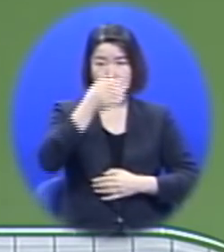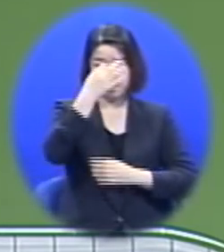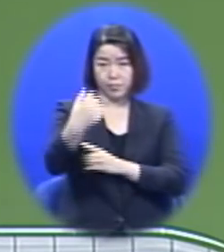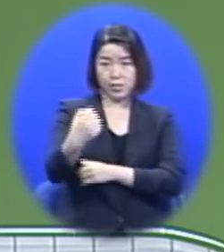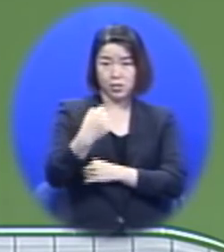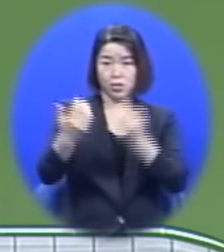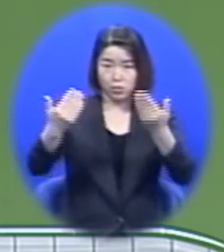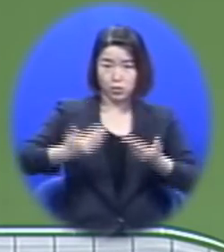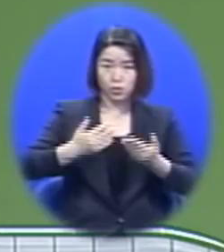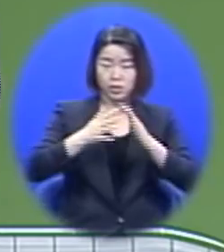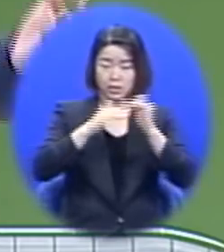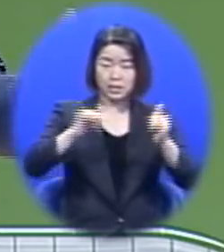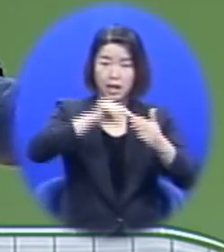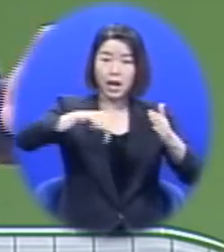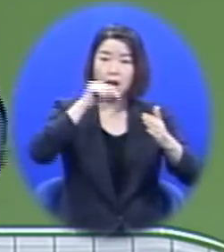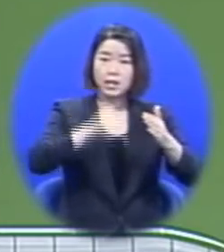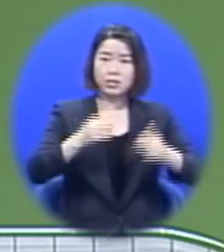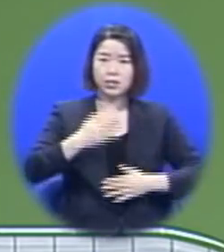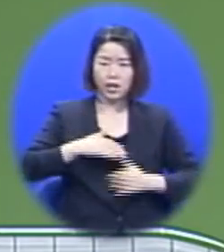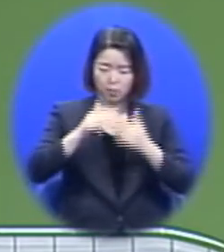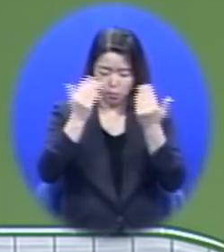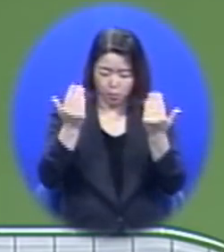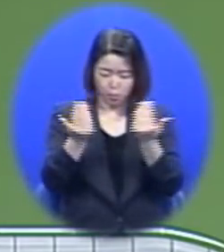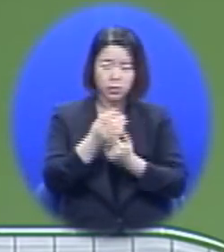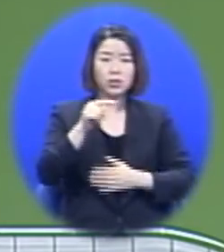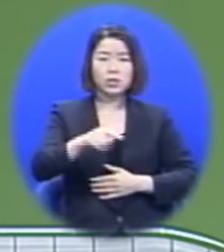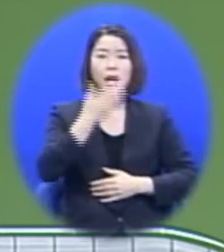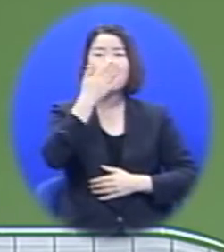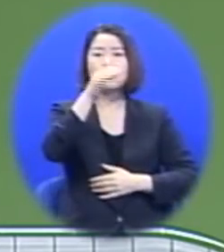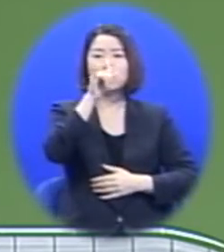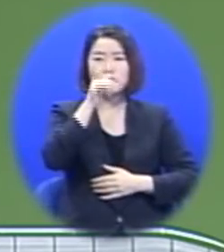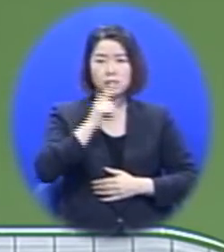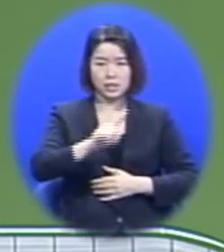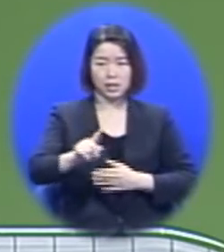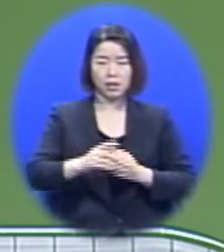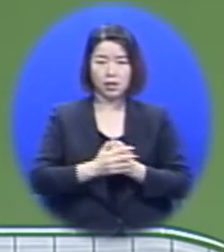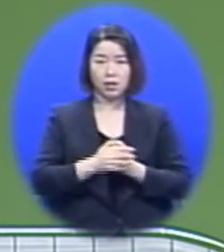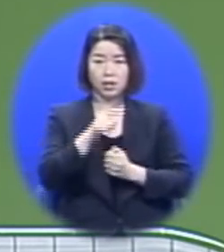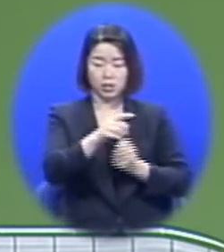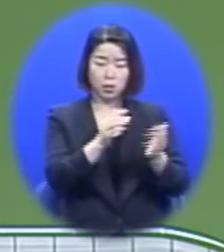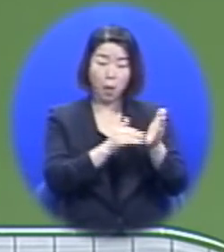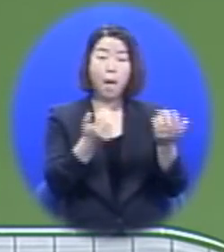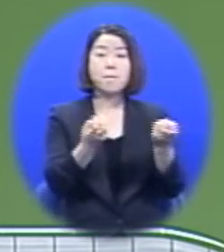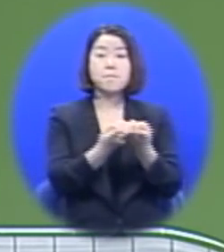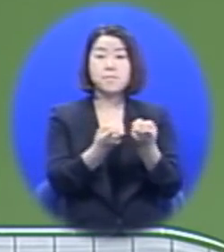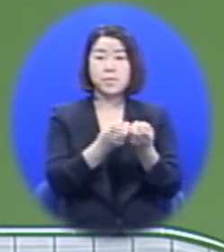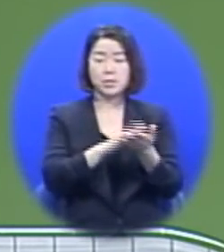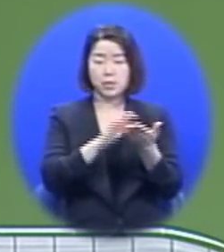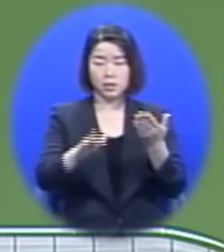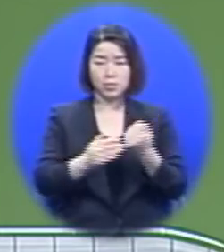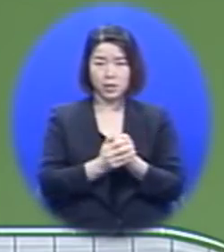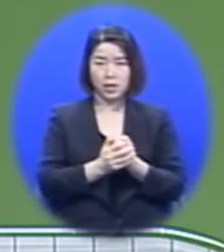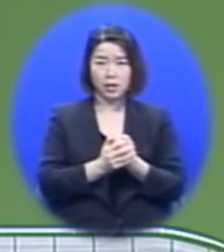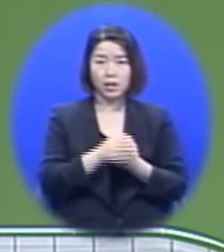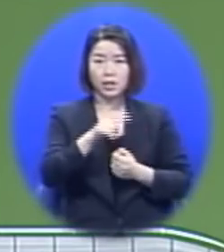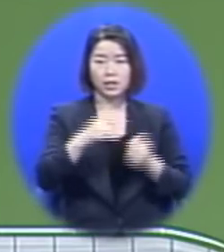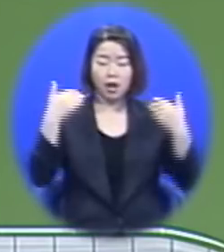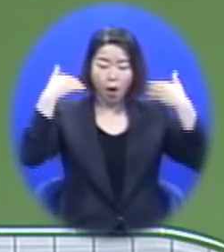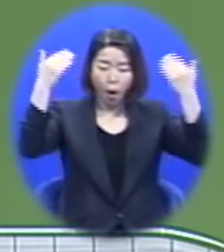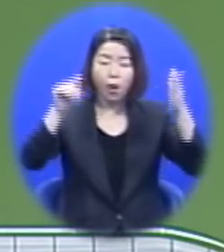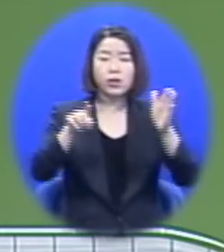자 안에서 내가 모든 것을 할 수 있느니라. 이거 비밀이에요. 이것이 어른의